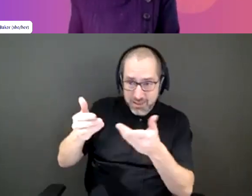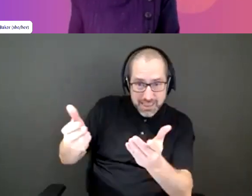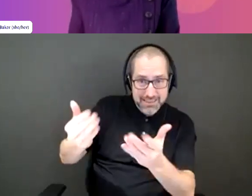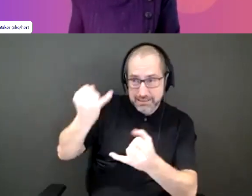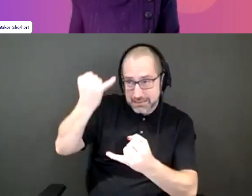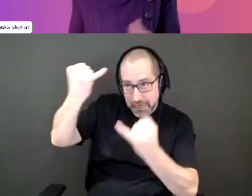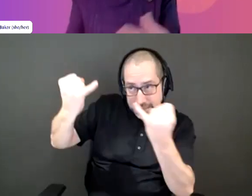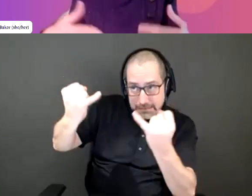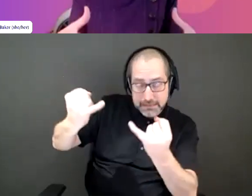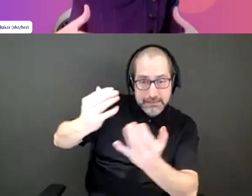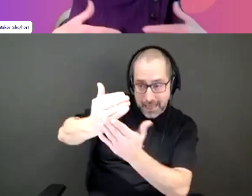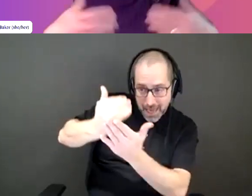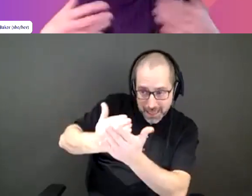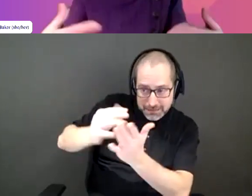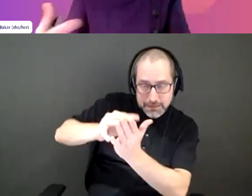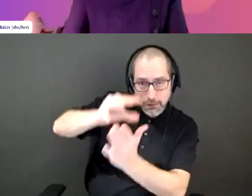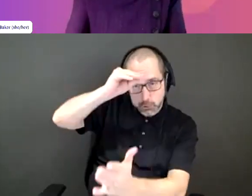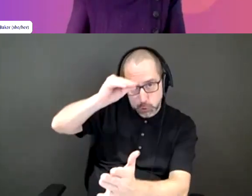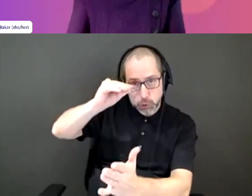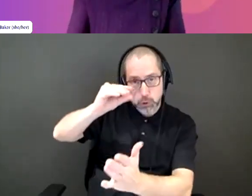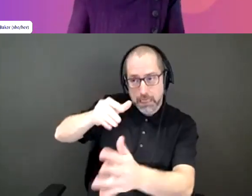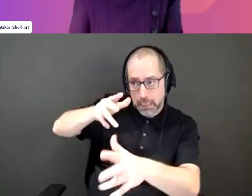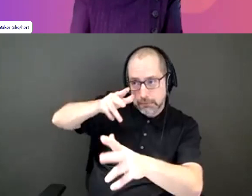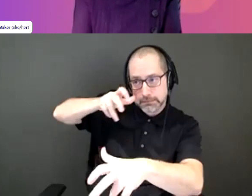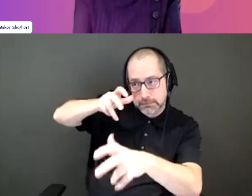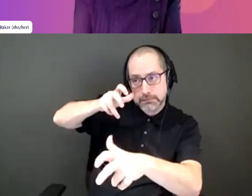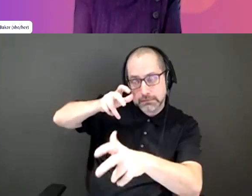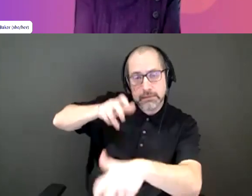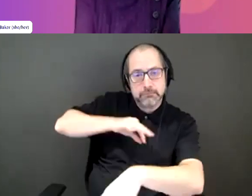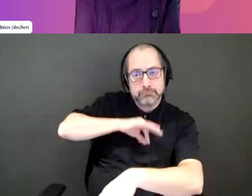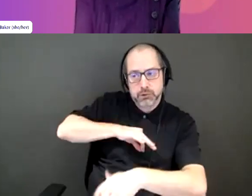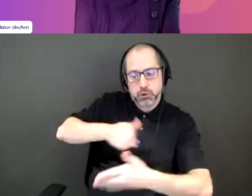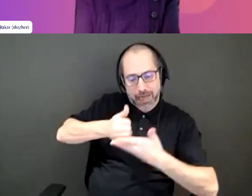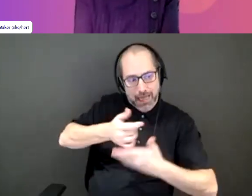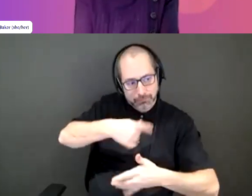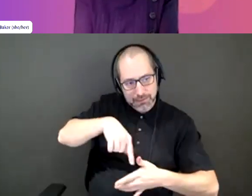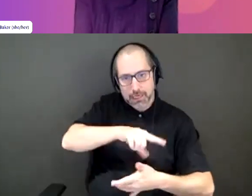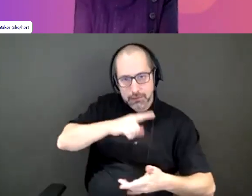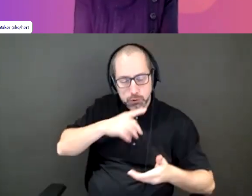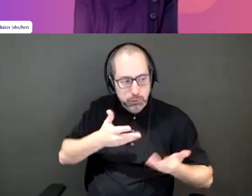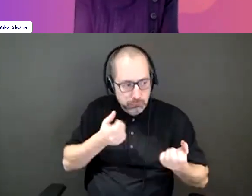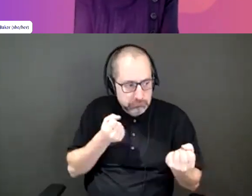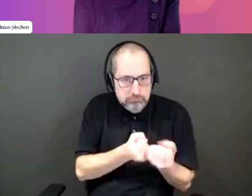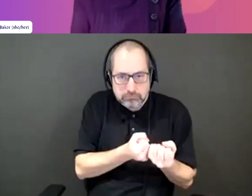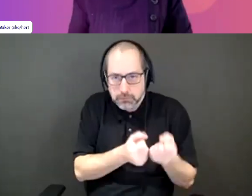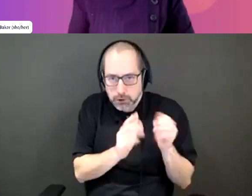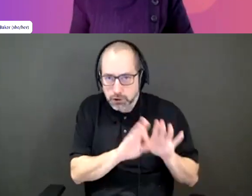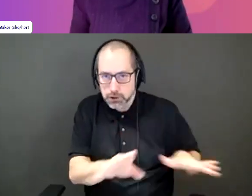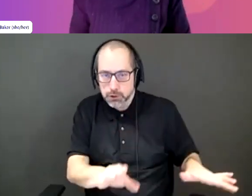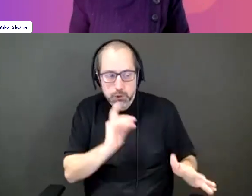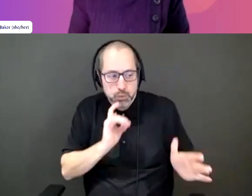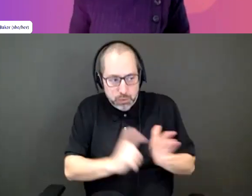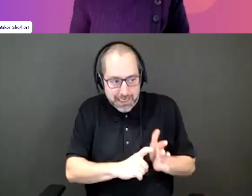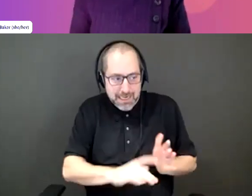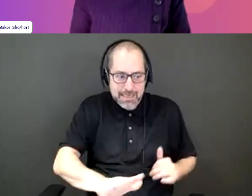mais aussi leur suggestion leur compréhension les leçons apprises pour nous aider tout le monde à faire du meilleur